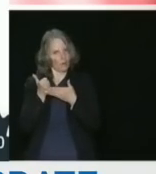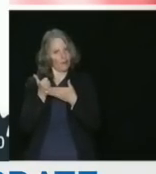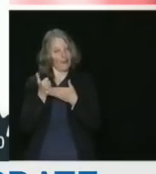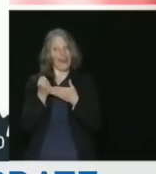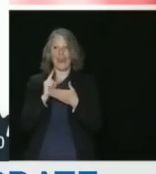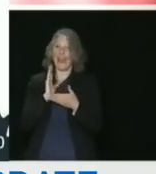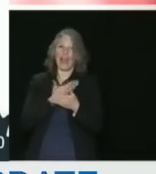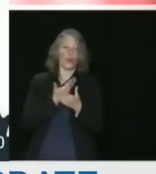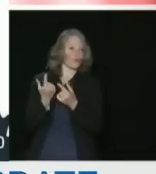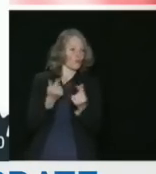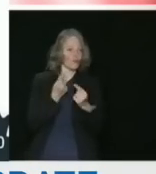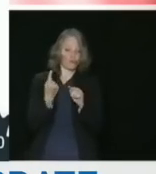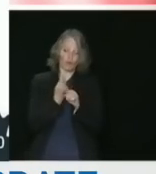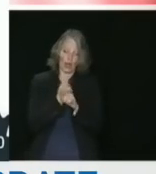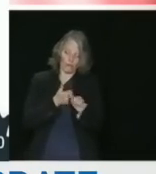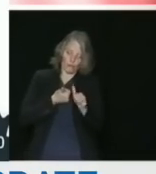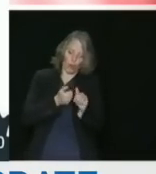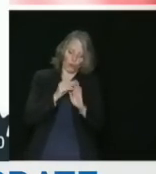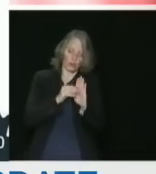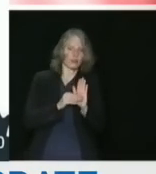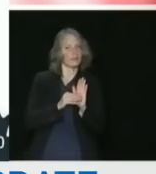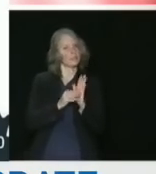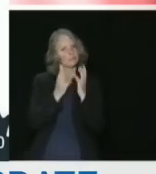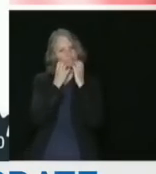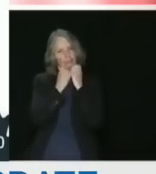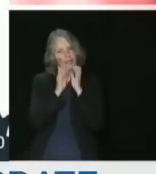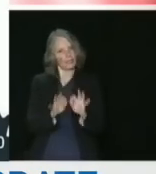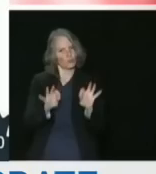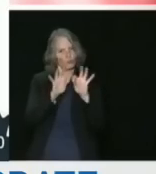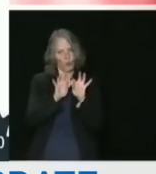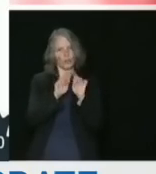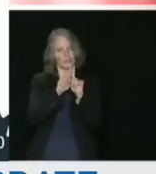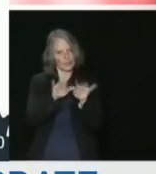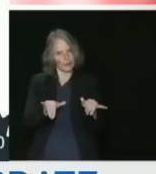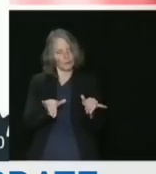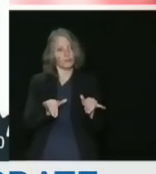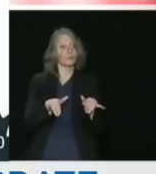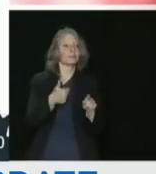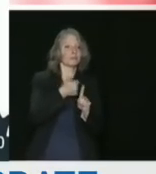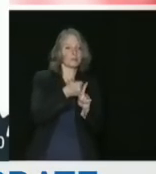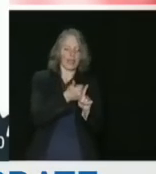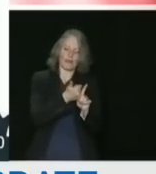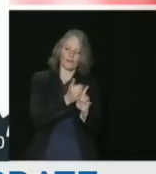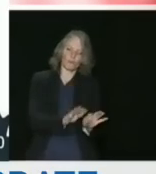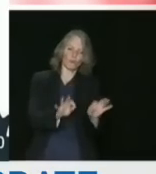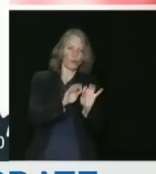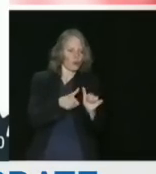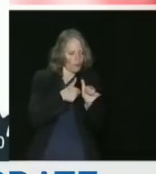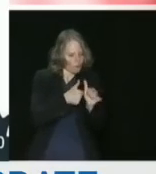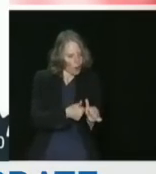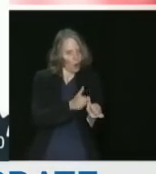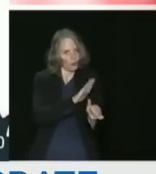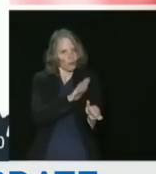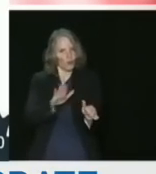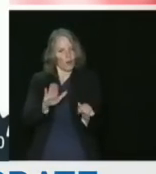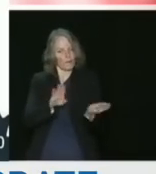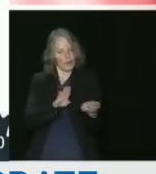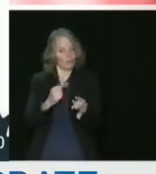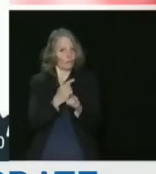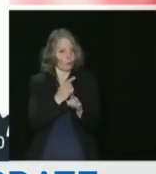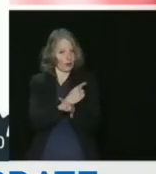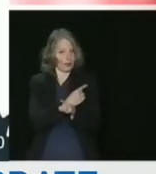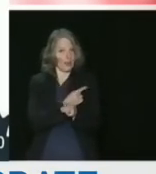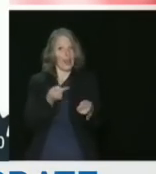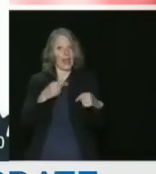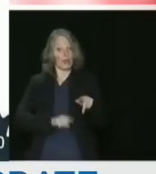are déploiement se crucial poursuit. as the Les rollout précautions continues. individuelles sont Individual importantes precautions partout are et important là où les everywhere, variants préoccupants and sont where à la variants